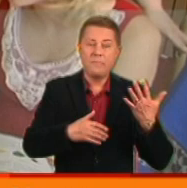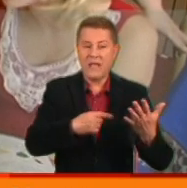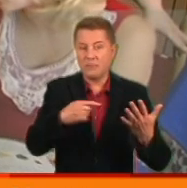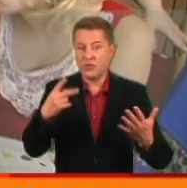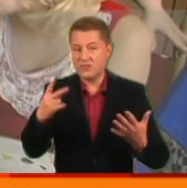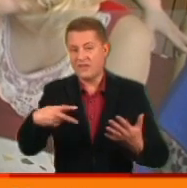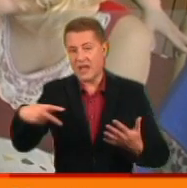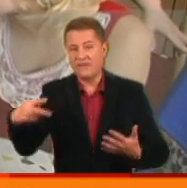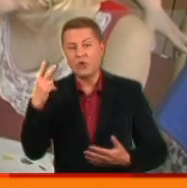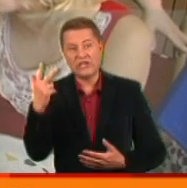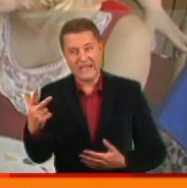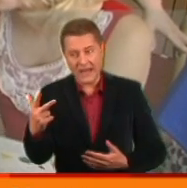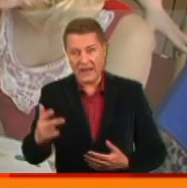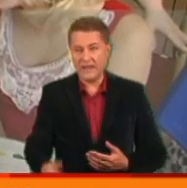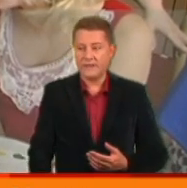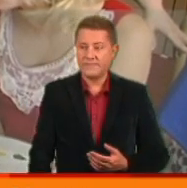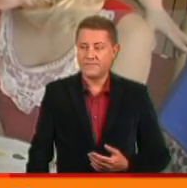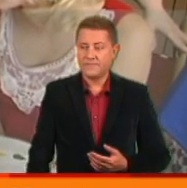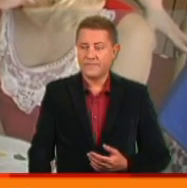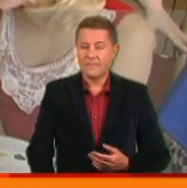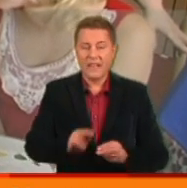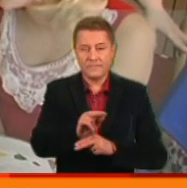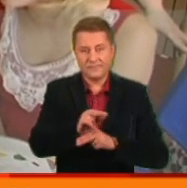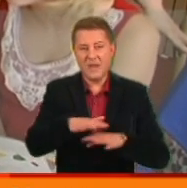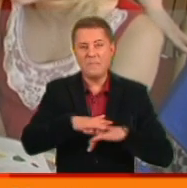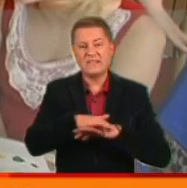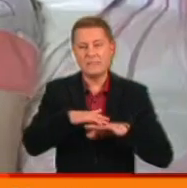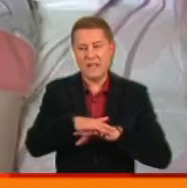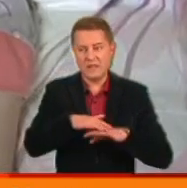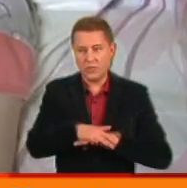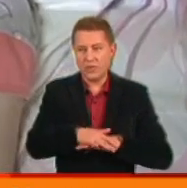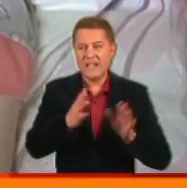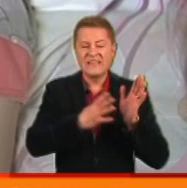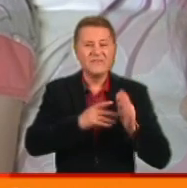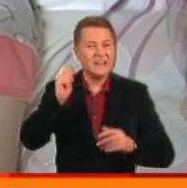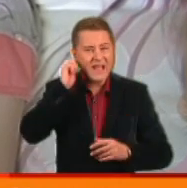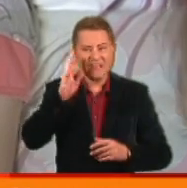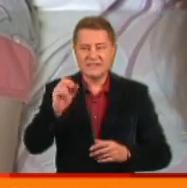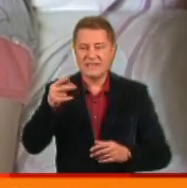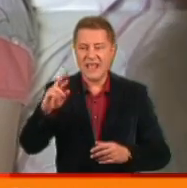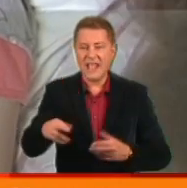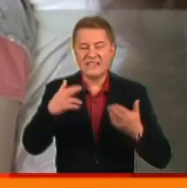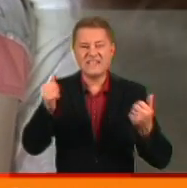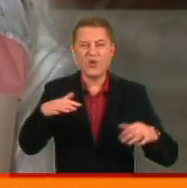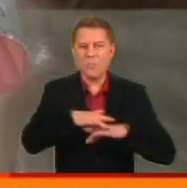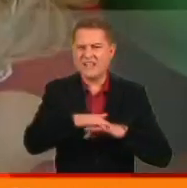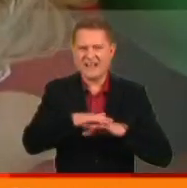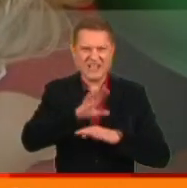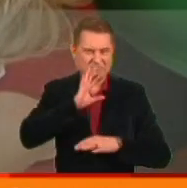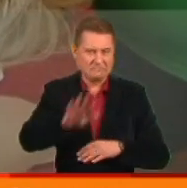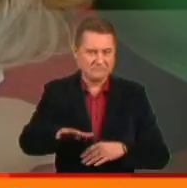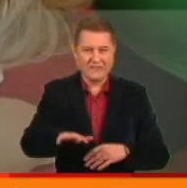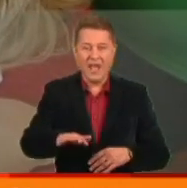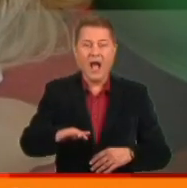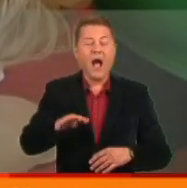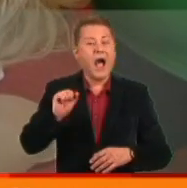Якщо ми одолжили одиничку, вже буде не двойка, а одиничка. Дев'ятирічна Ксенія зізнається, математика – не її